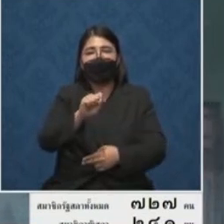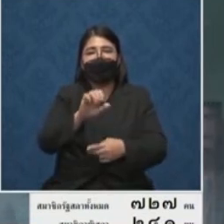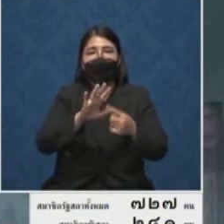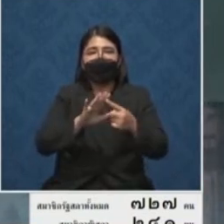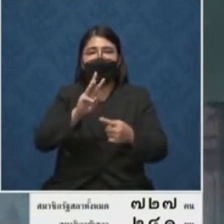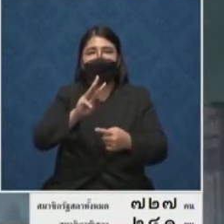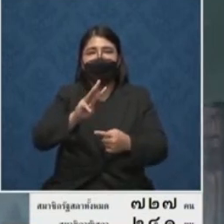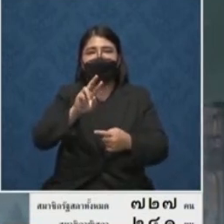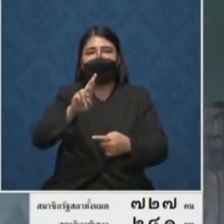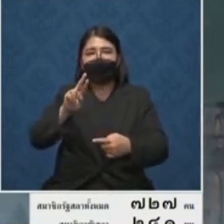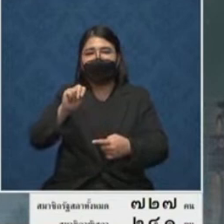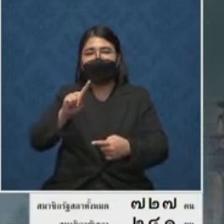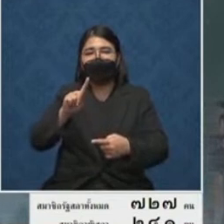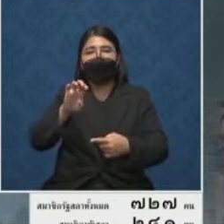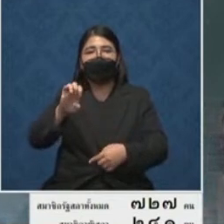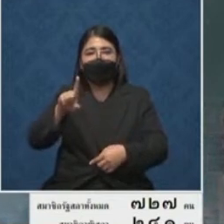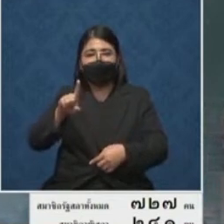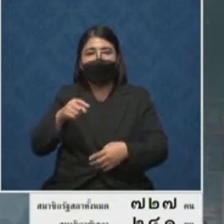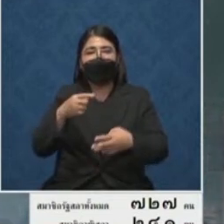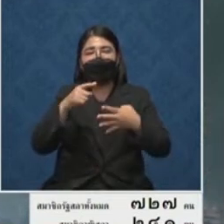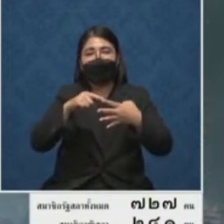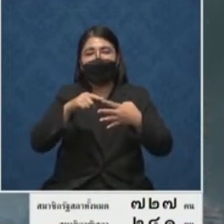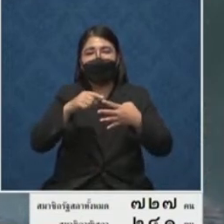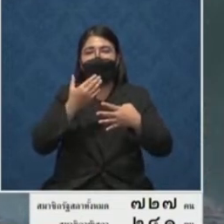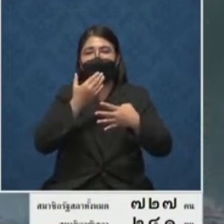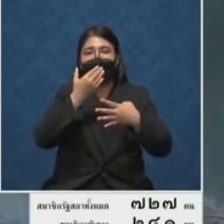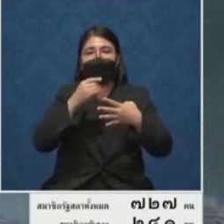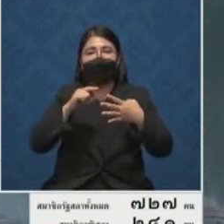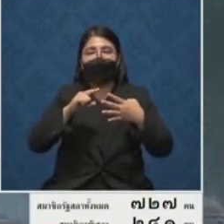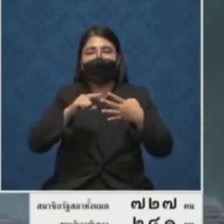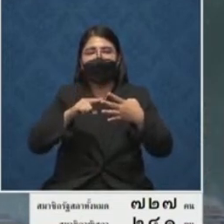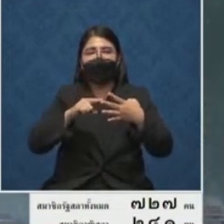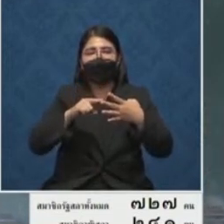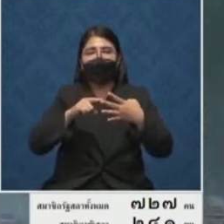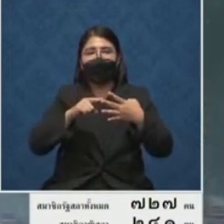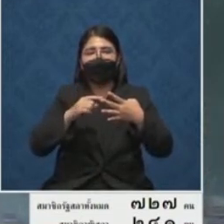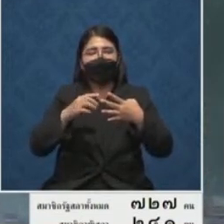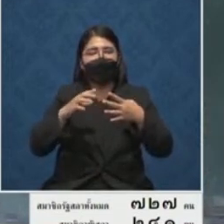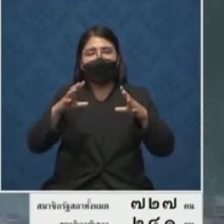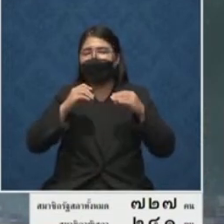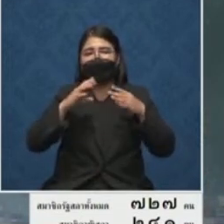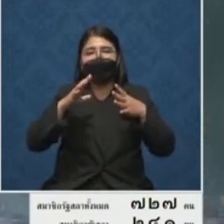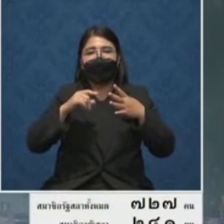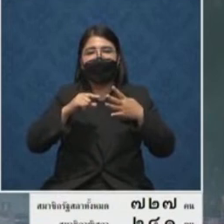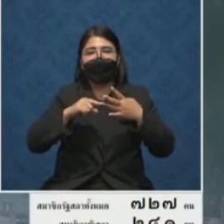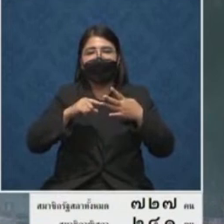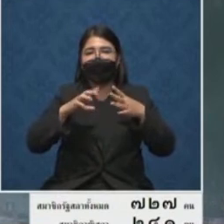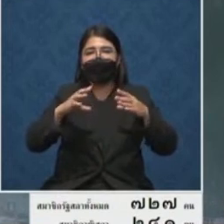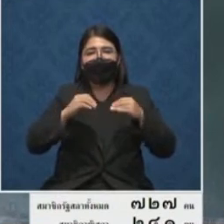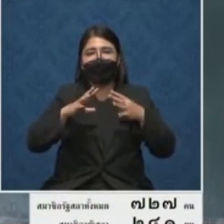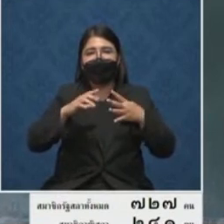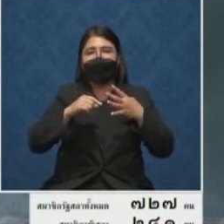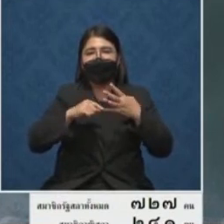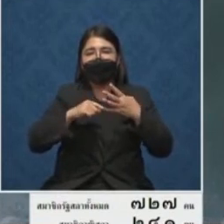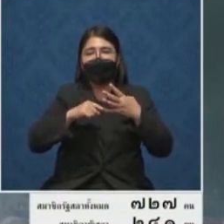652นางสุวรรณีสิริเวชพันธ ์1งดออกเสียง2ไม่รับหลัก